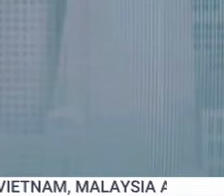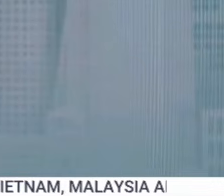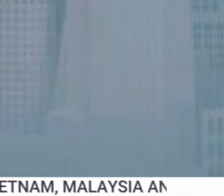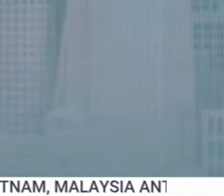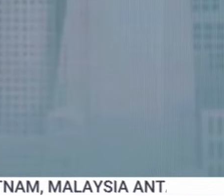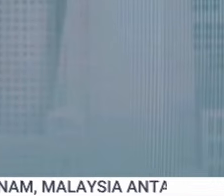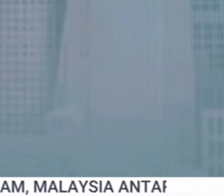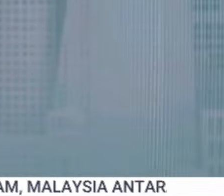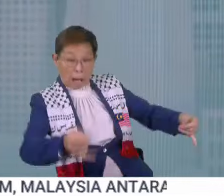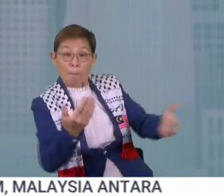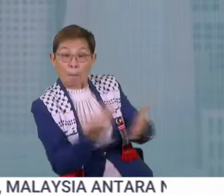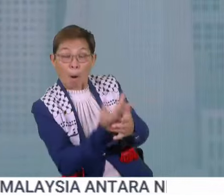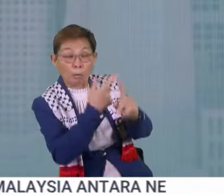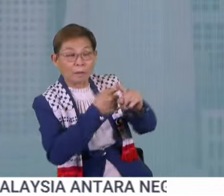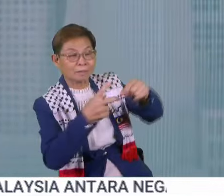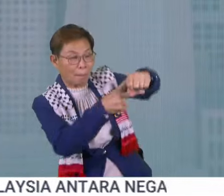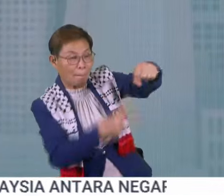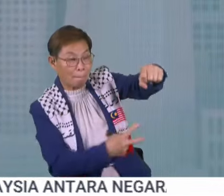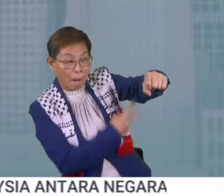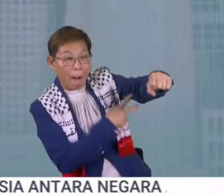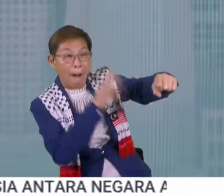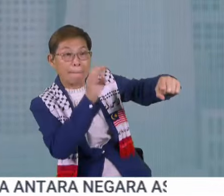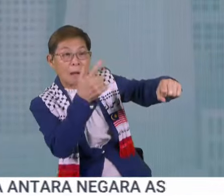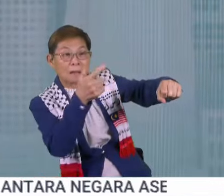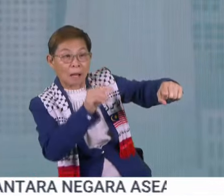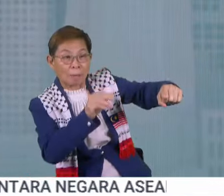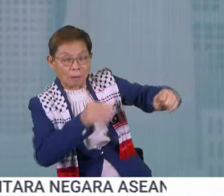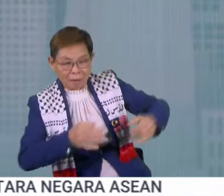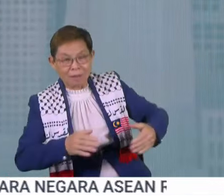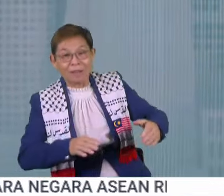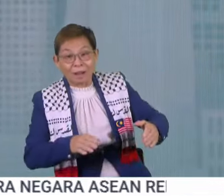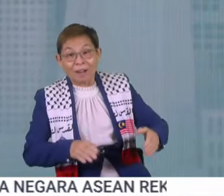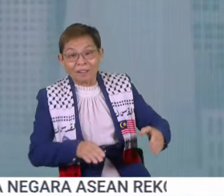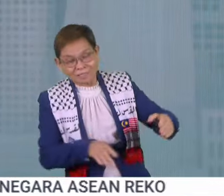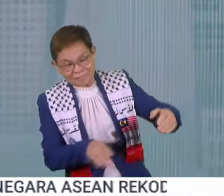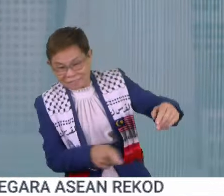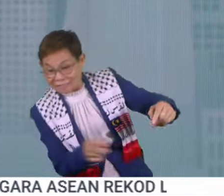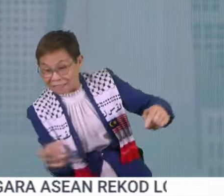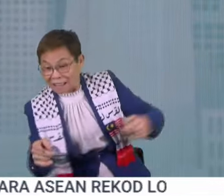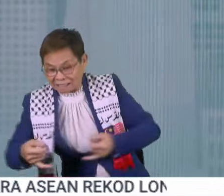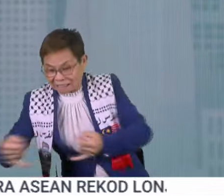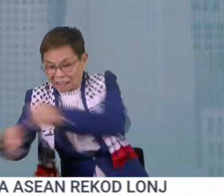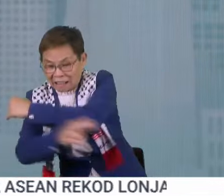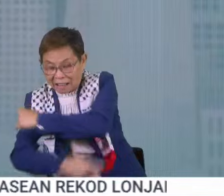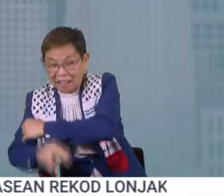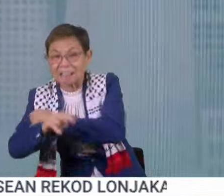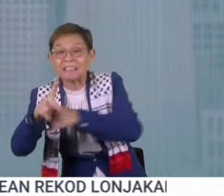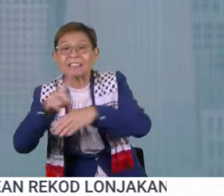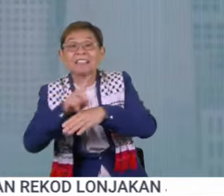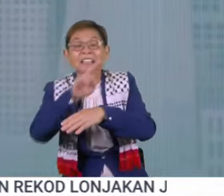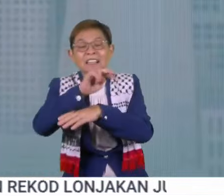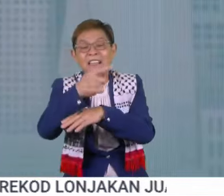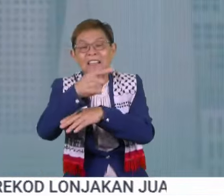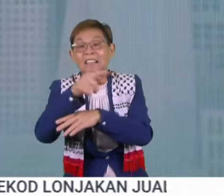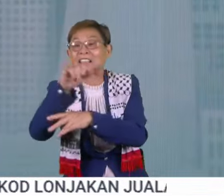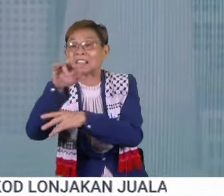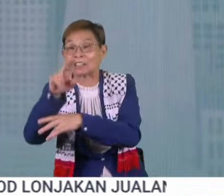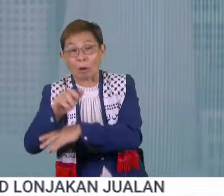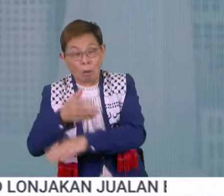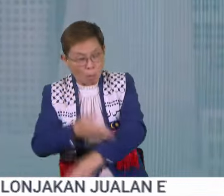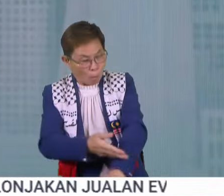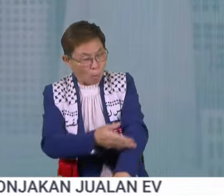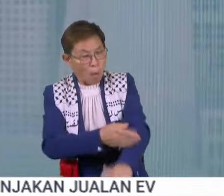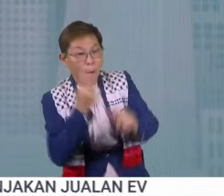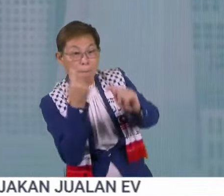Pembinaan jalan baharu dari Jambatan Bertam ke Jalan Negeri D235 dalam kawasan Nenggiri capai kemajuan